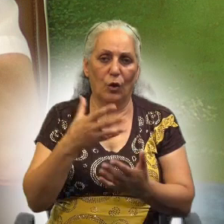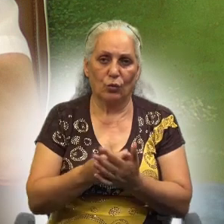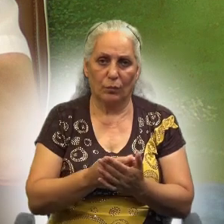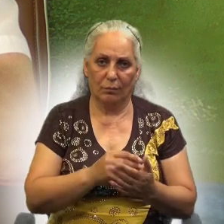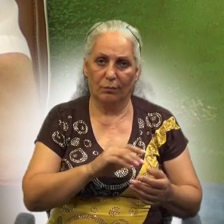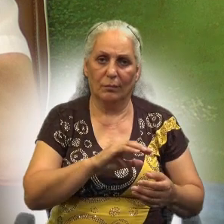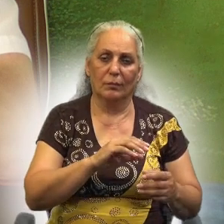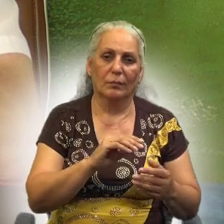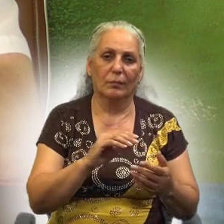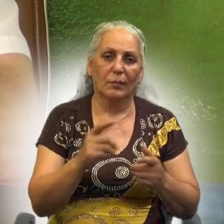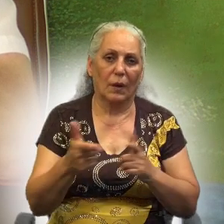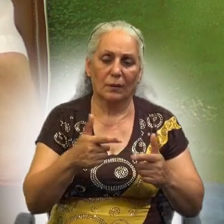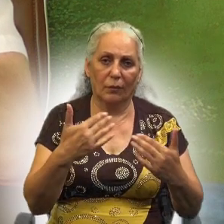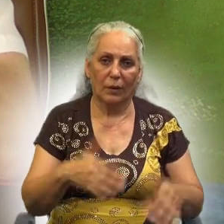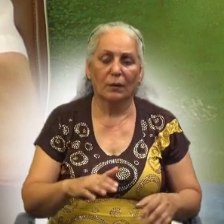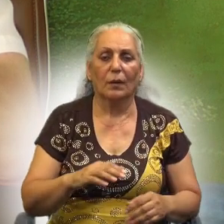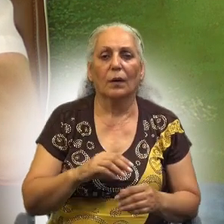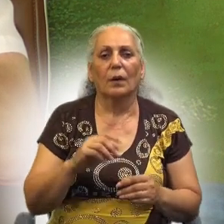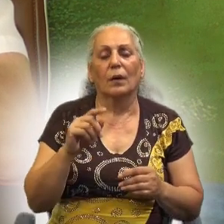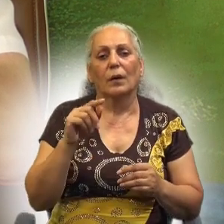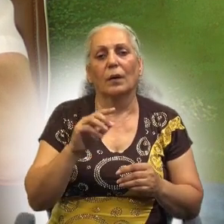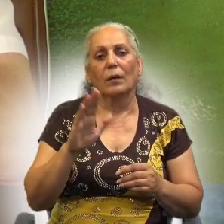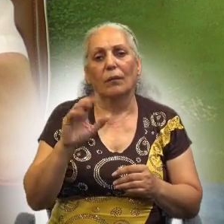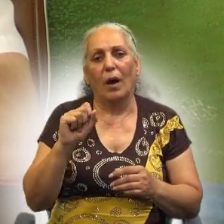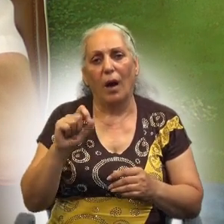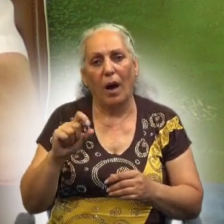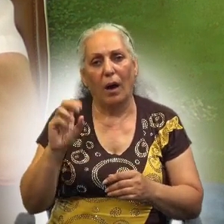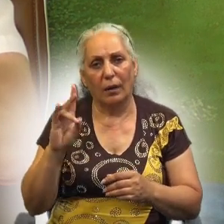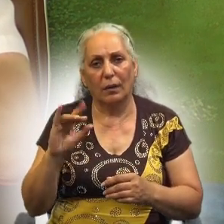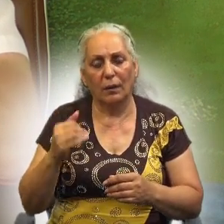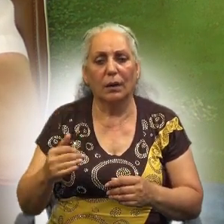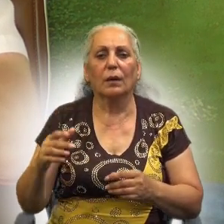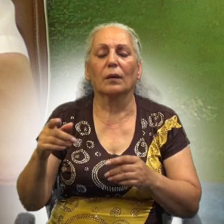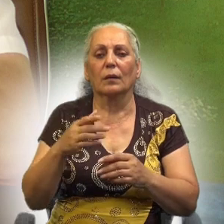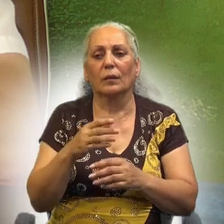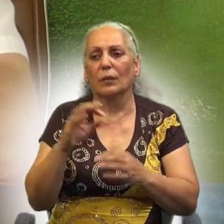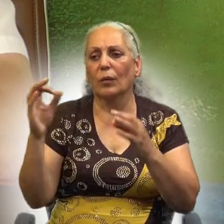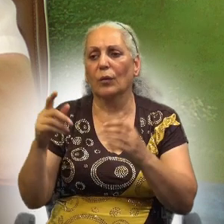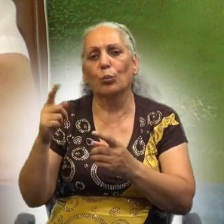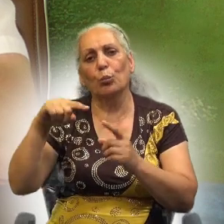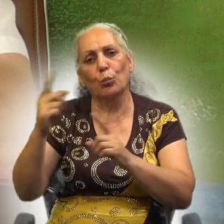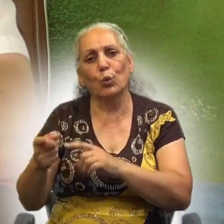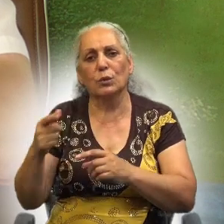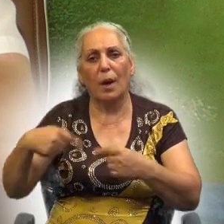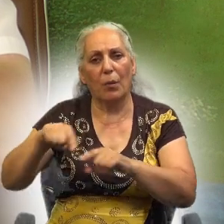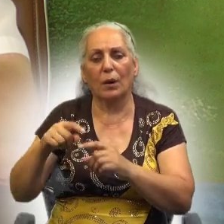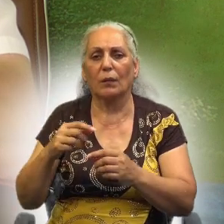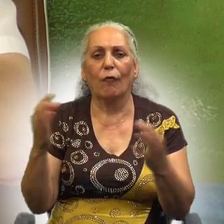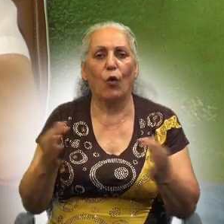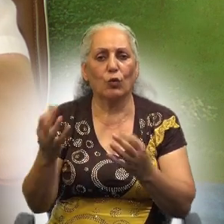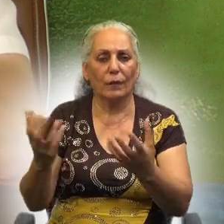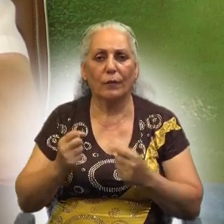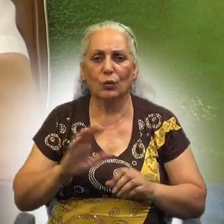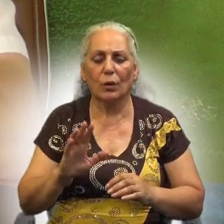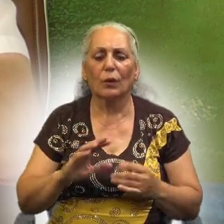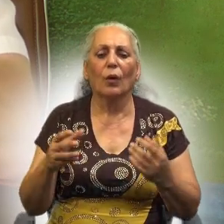կատարվեց, Վահագնի համայնքից Վահագնաձոր համայնքը ոչինչ չստացավ, և վարելահող, և այգի, և խոթարդ, և